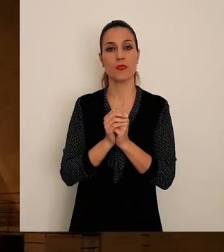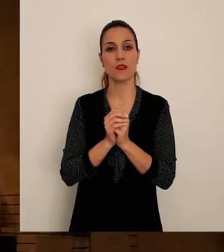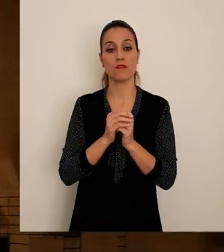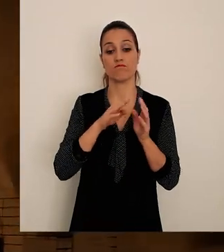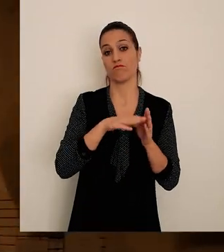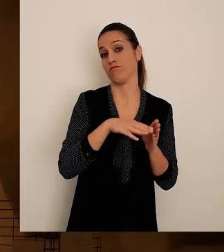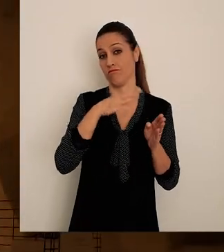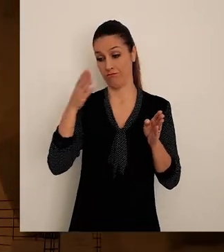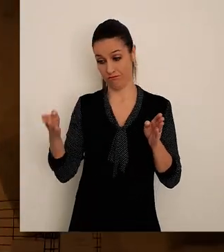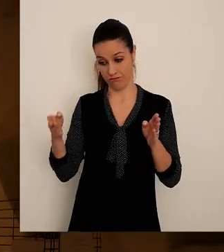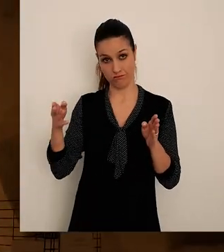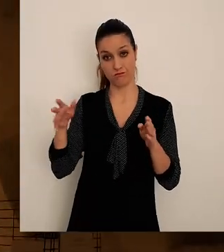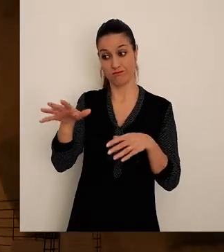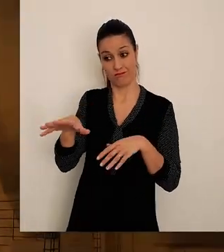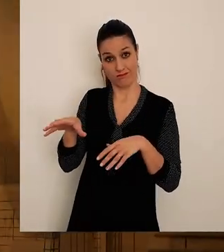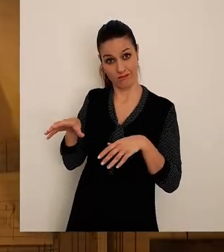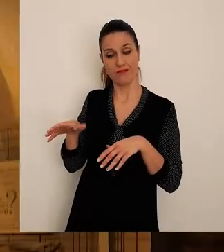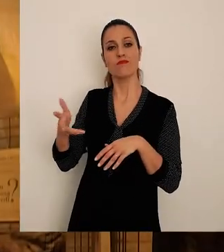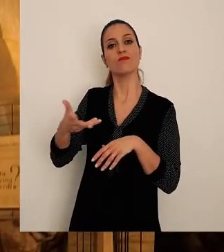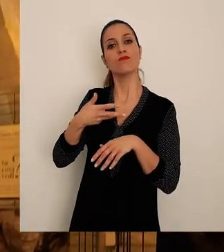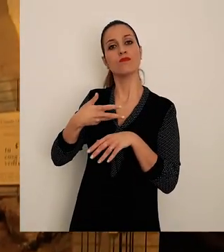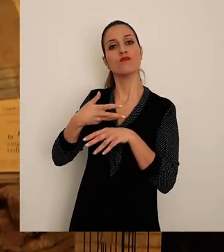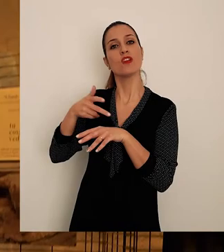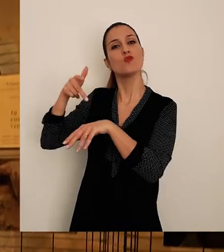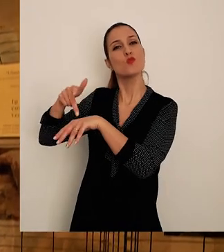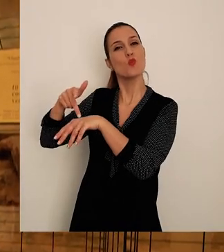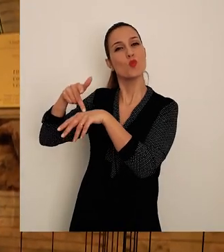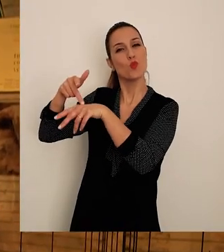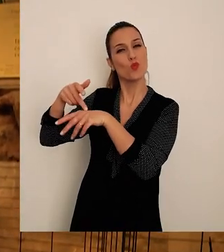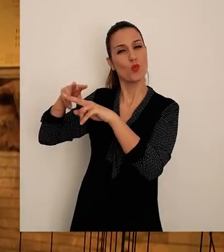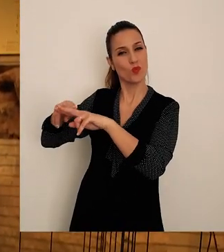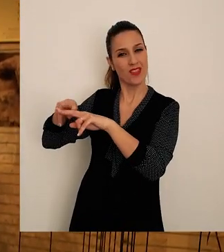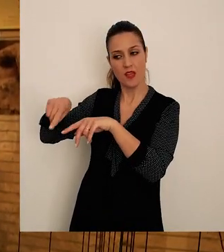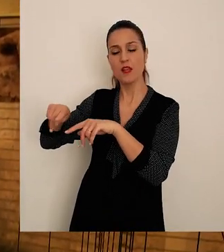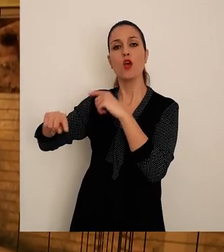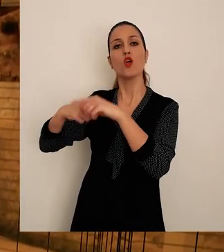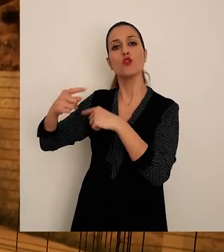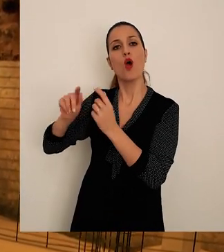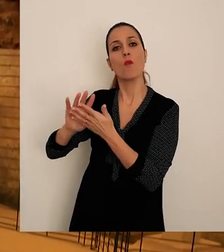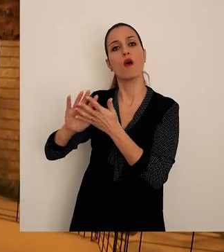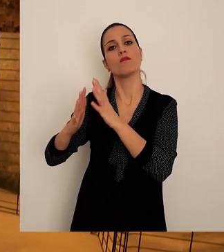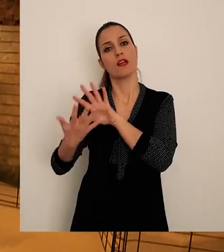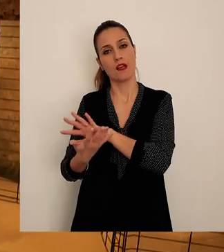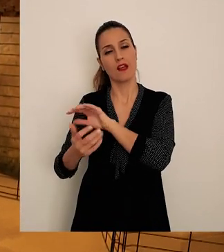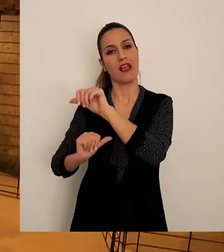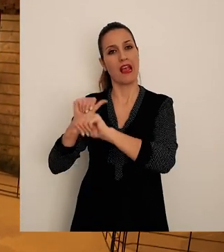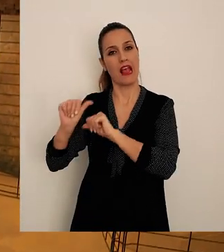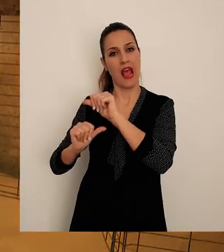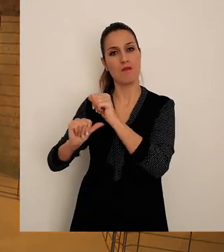Sul lato opposto erano invece posizionate le scuderie che nell'Ottocento furono trasformate in frantoio semi-ipogeo.